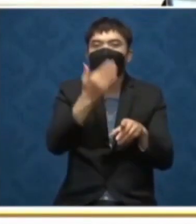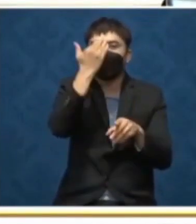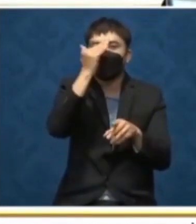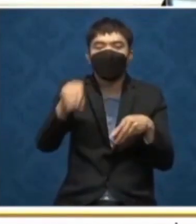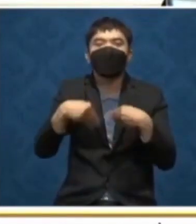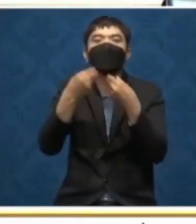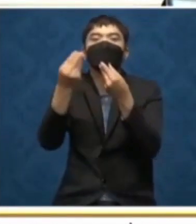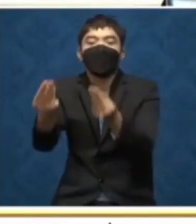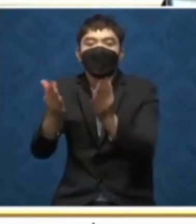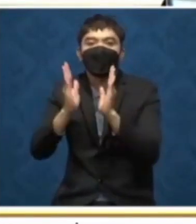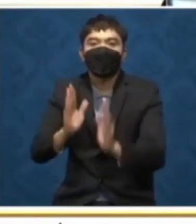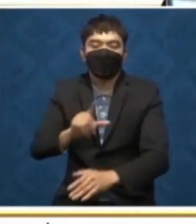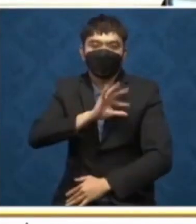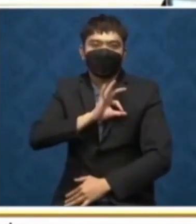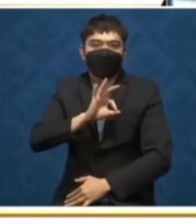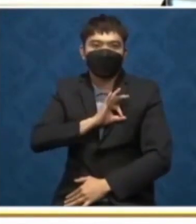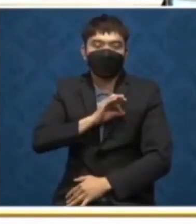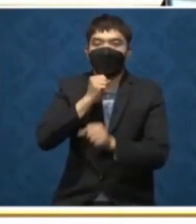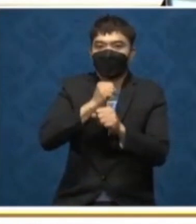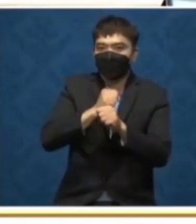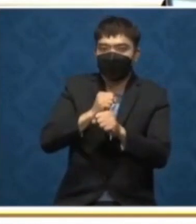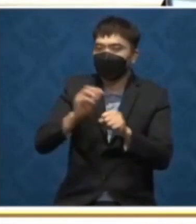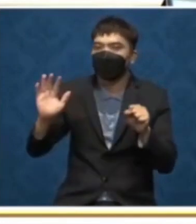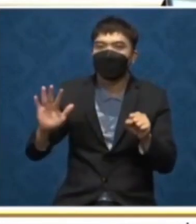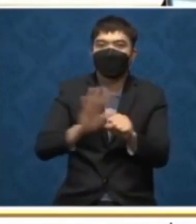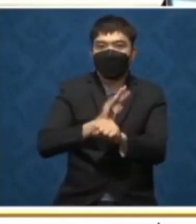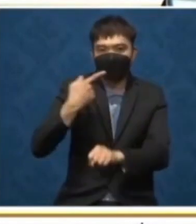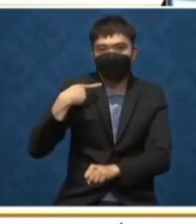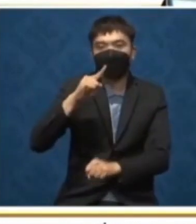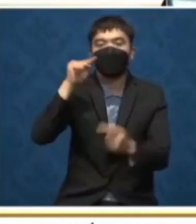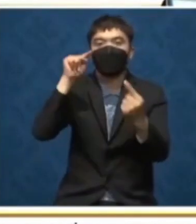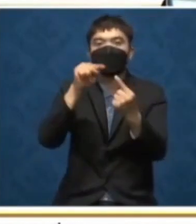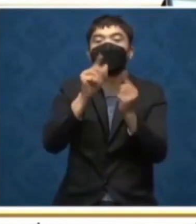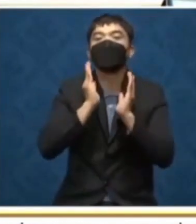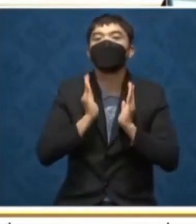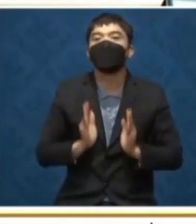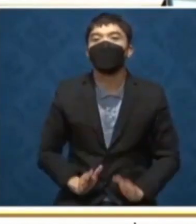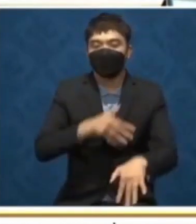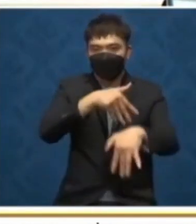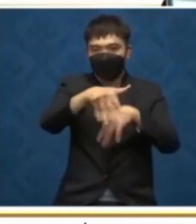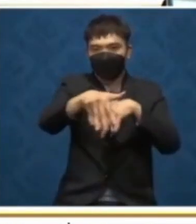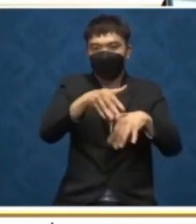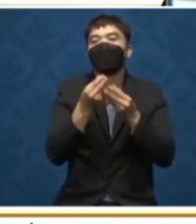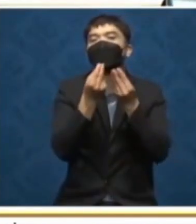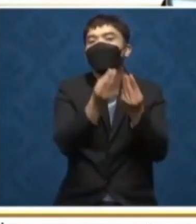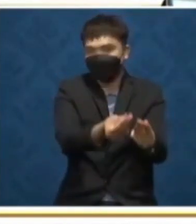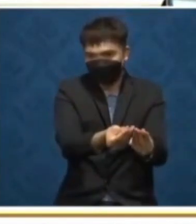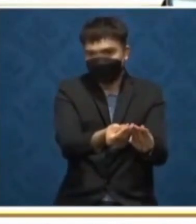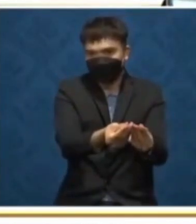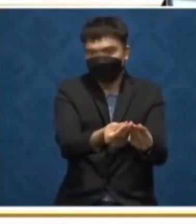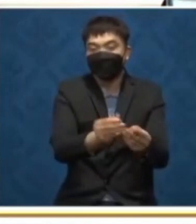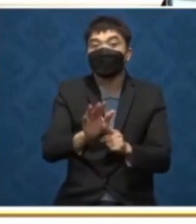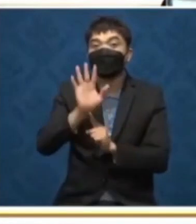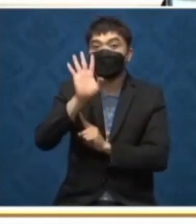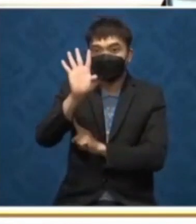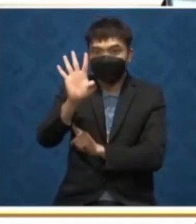อย่างเต็มความสามารถและเพื่อประโยชน์ของประชาชนประการที่4ผมจะให้ความสำคั